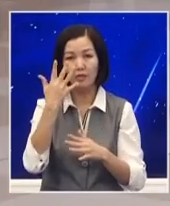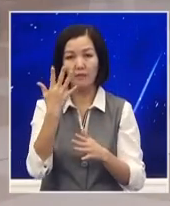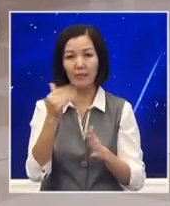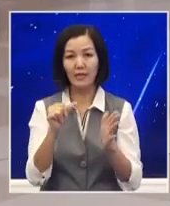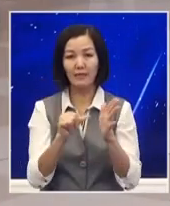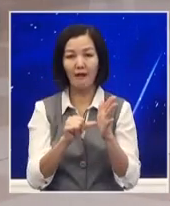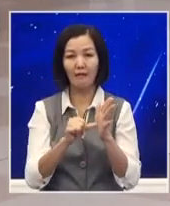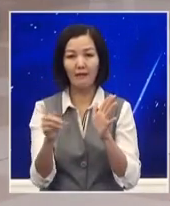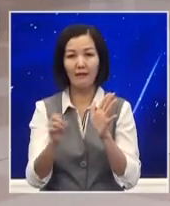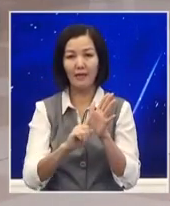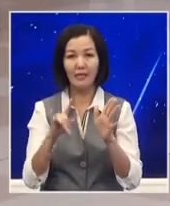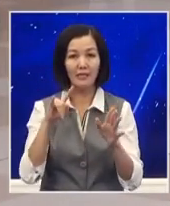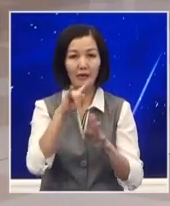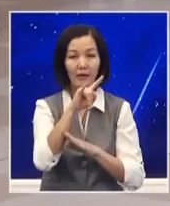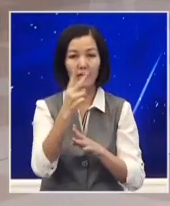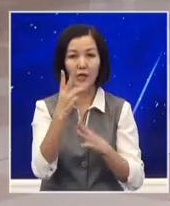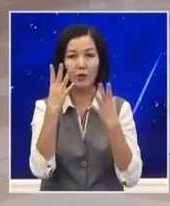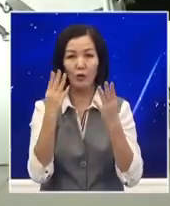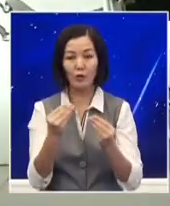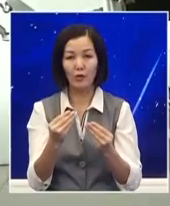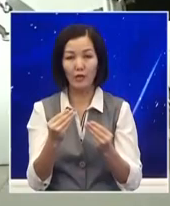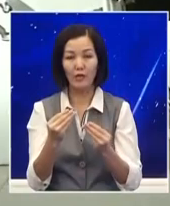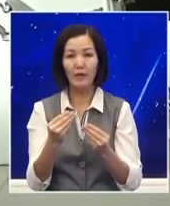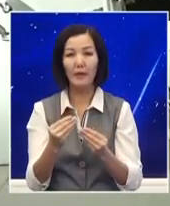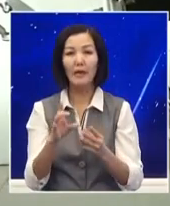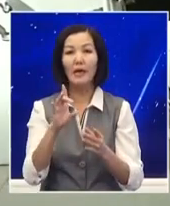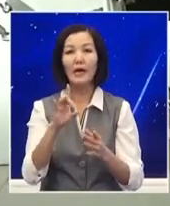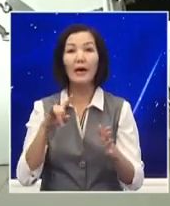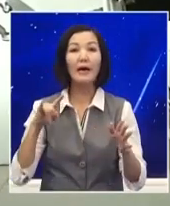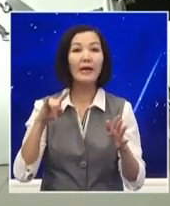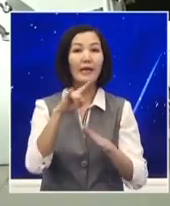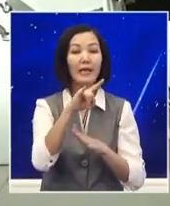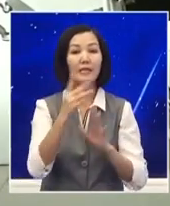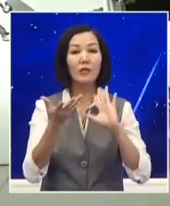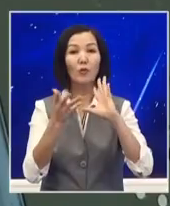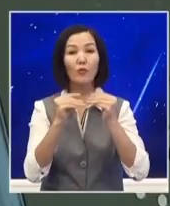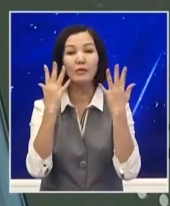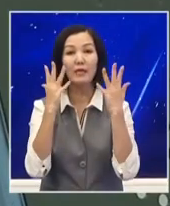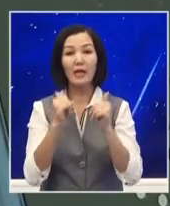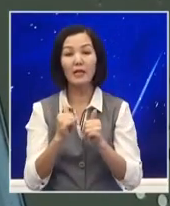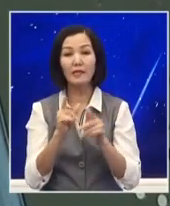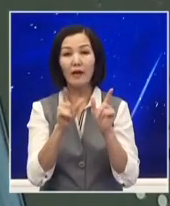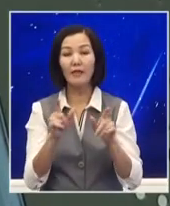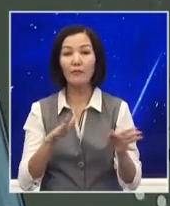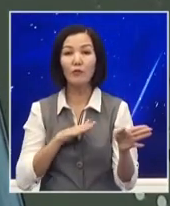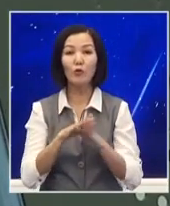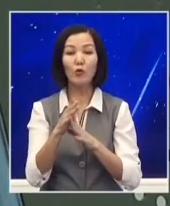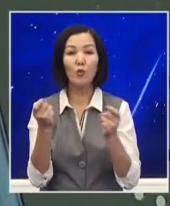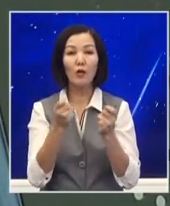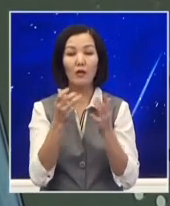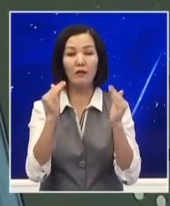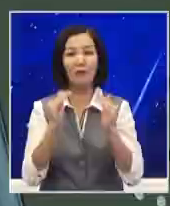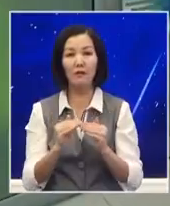5-6 рейс болса, биыл күніне 2 рейс орындалды. Рейстердің саны ғана емес, жолаушылардың толуы да азайды. Індетке дейінгі кезеңмен